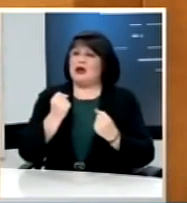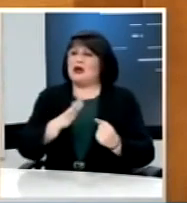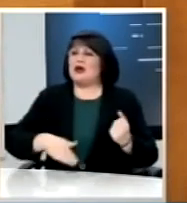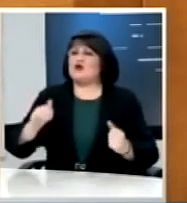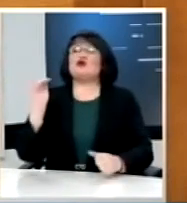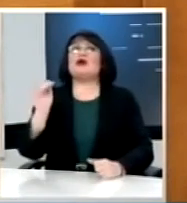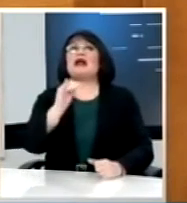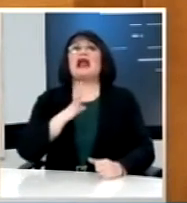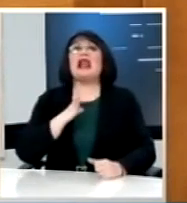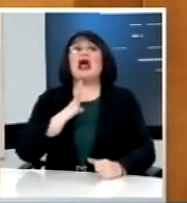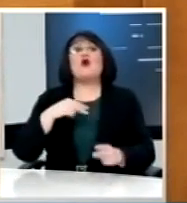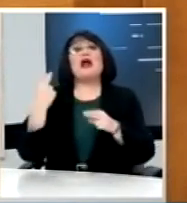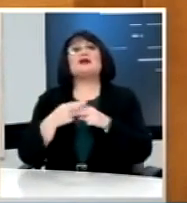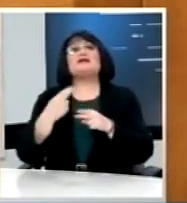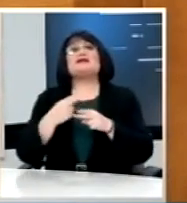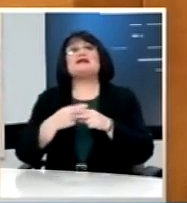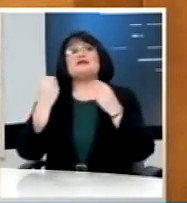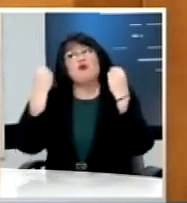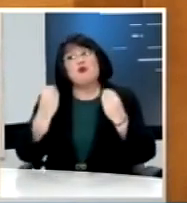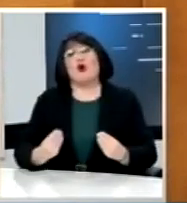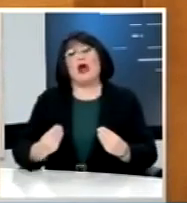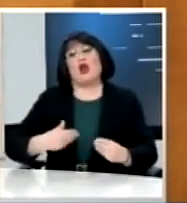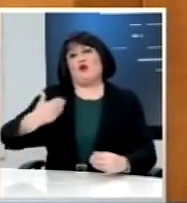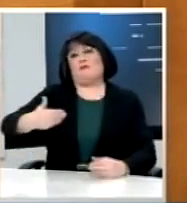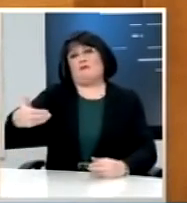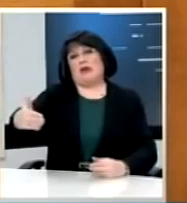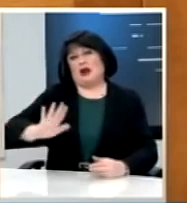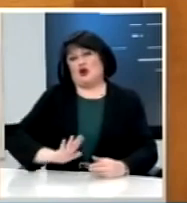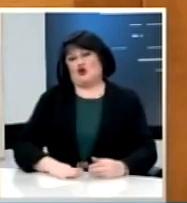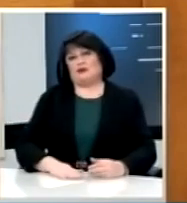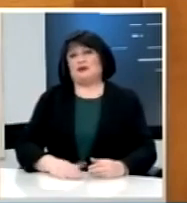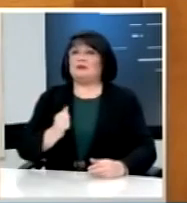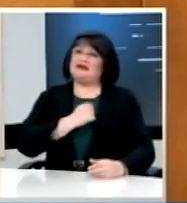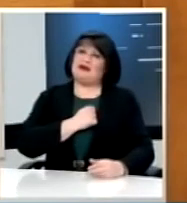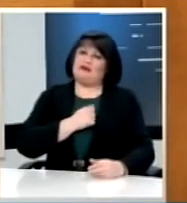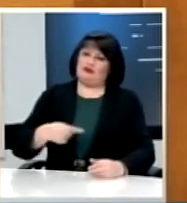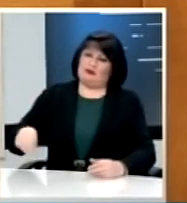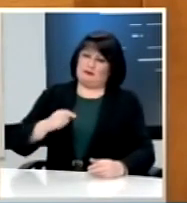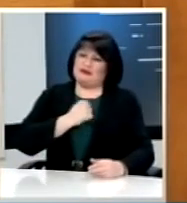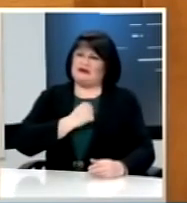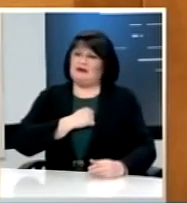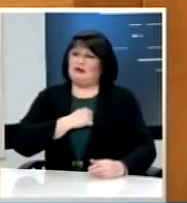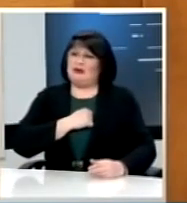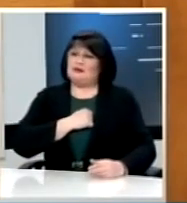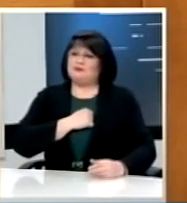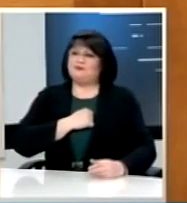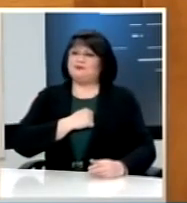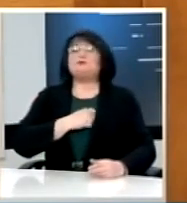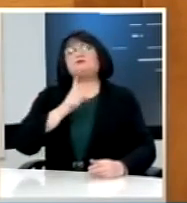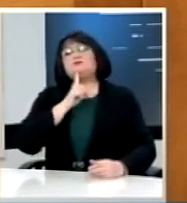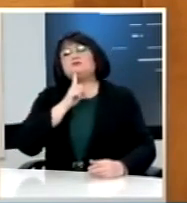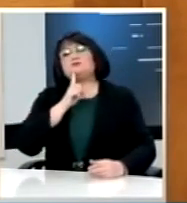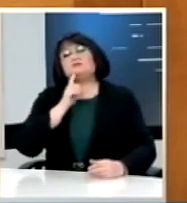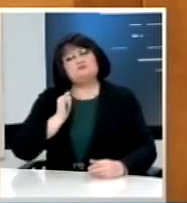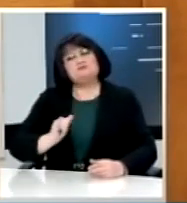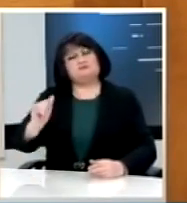ελληνικό λαό αξίζει ένα καλύτερο αύριο. Και πιστεύουμε ότι όπως πάντα έτσι